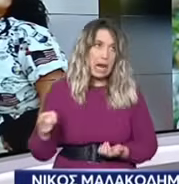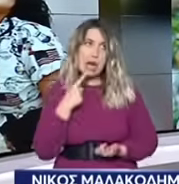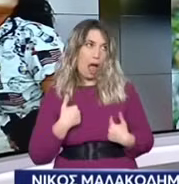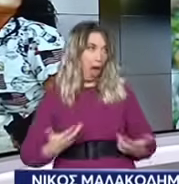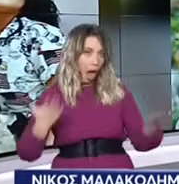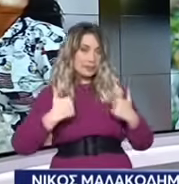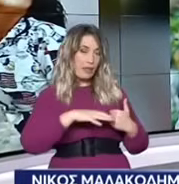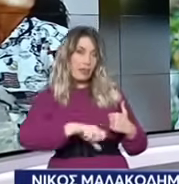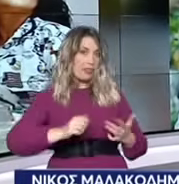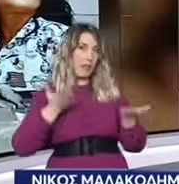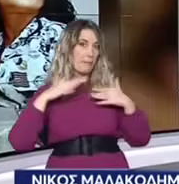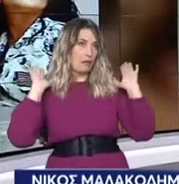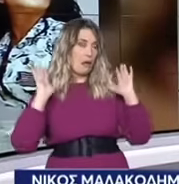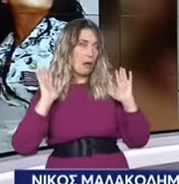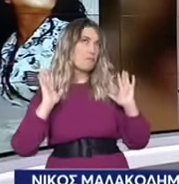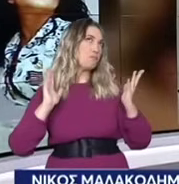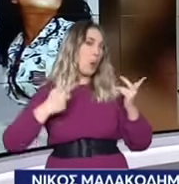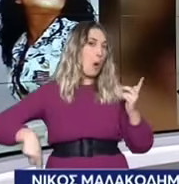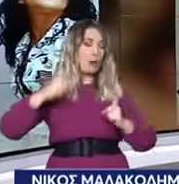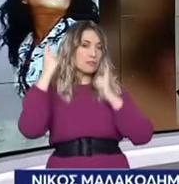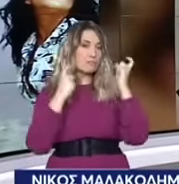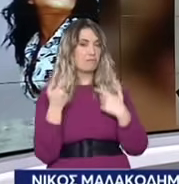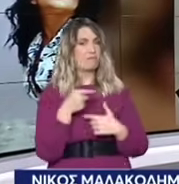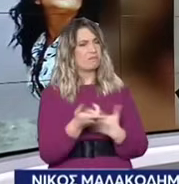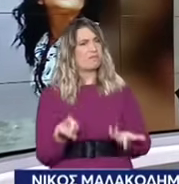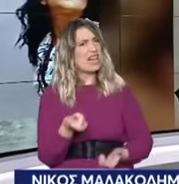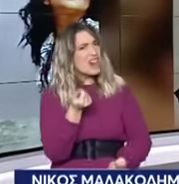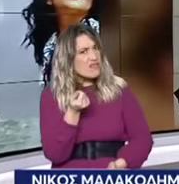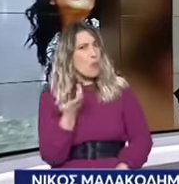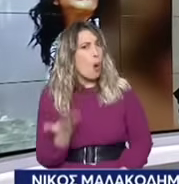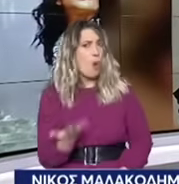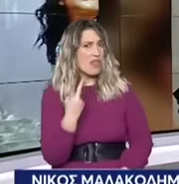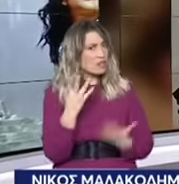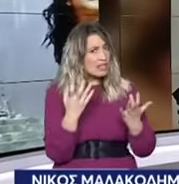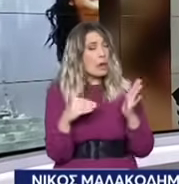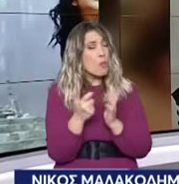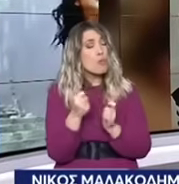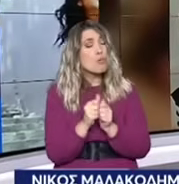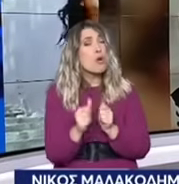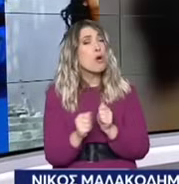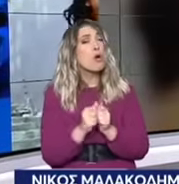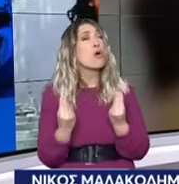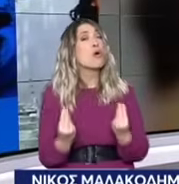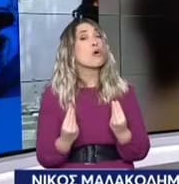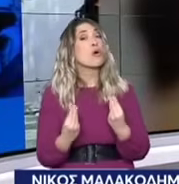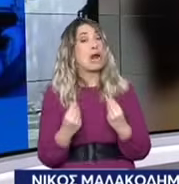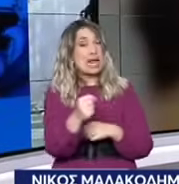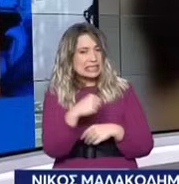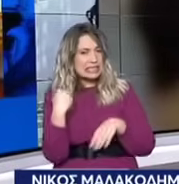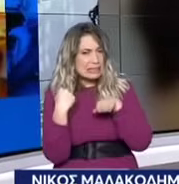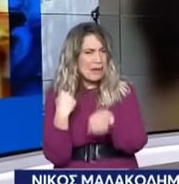αυτό που είναι στο μυαλό όλων μας. Πολλά λεφτά μετρητά για να υπάρχουν κάπου. Κύριε Βαγγελάτε, κοιτάξτε να σας πω